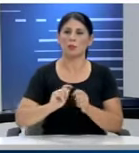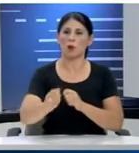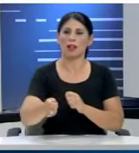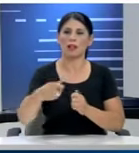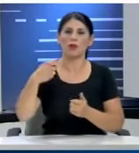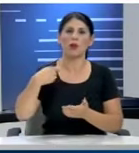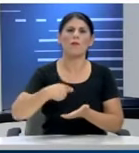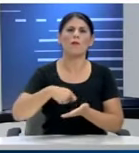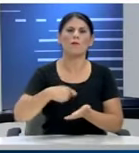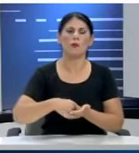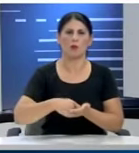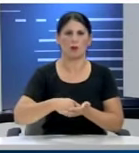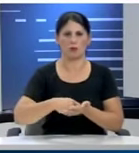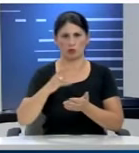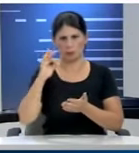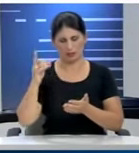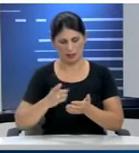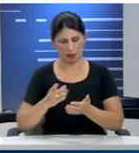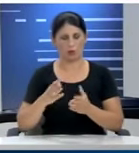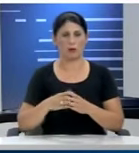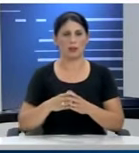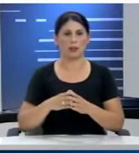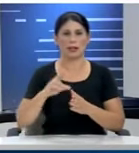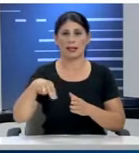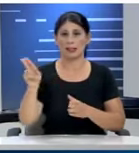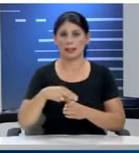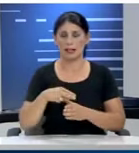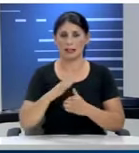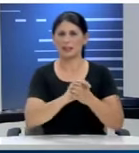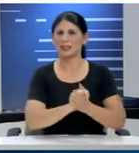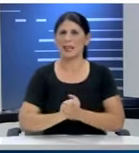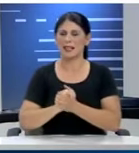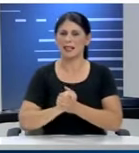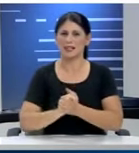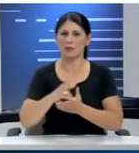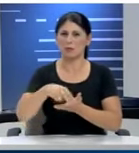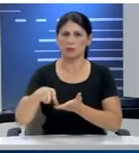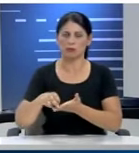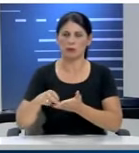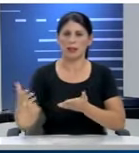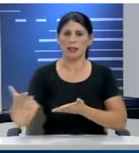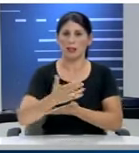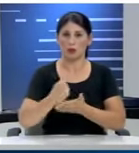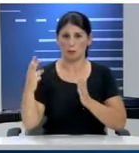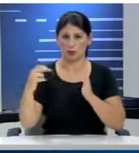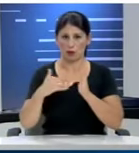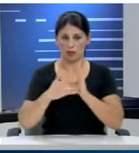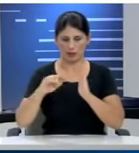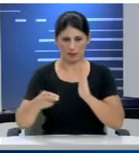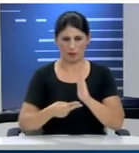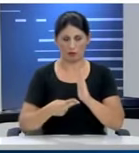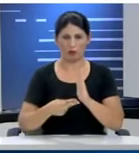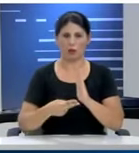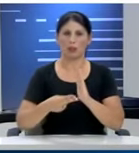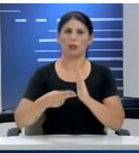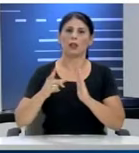στο 50%. Η κατάργηση της φοράς αλληλεγγύης για εισοδήματος 20.000 ευρώ και η ριζική μείωση για